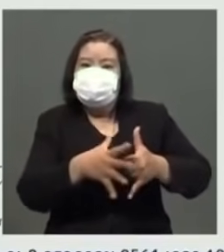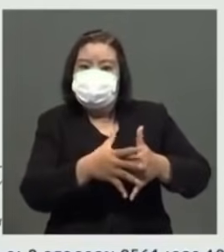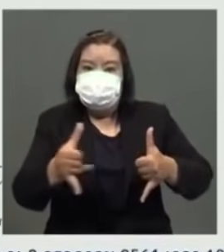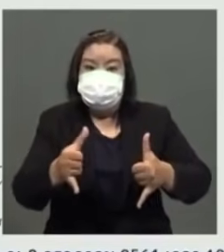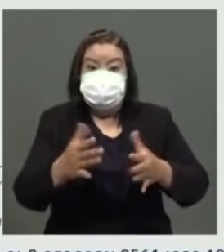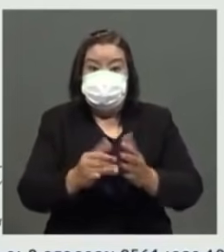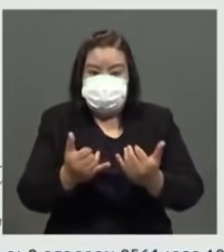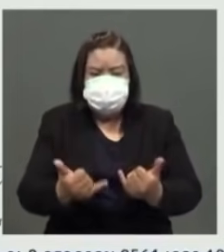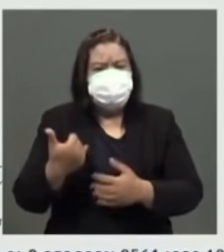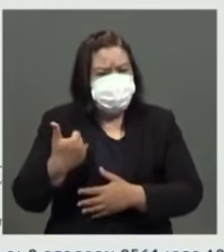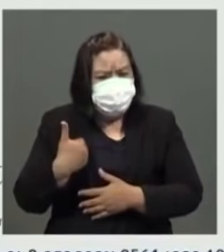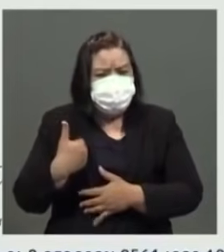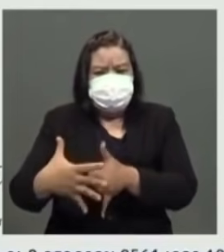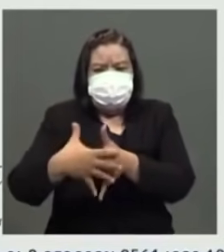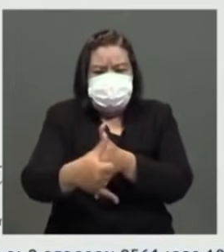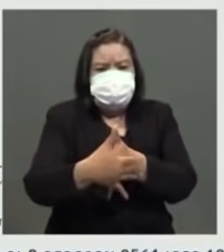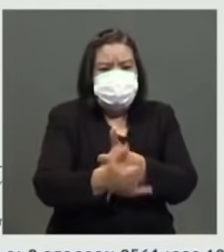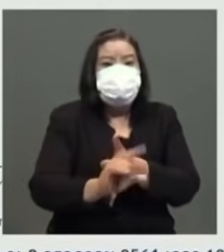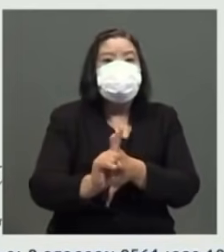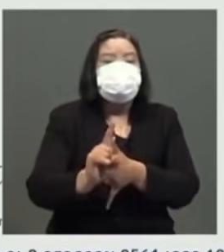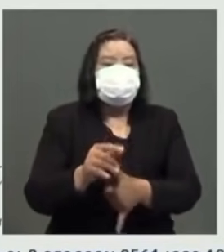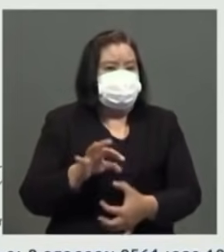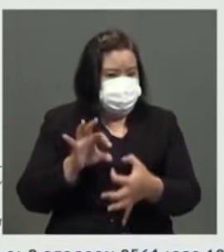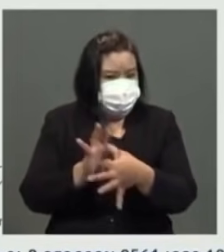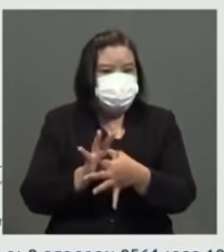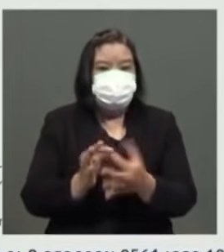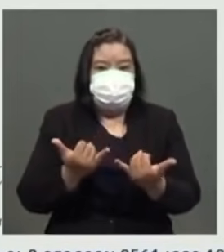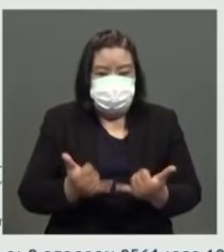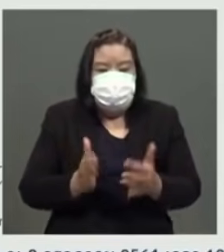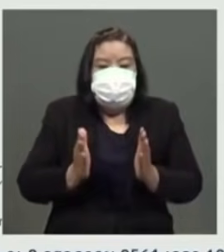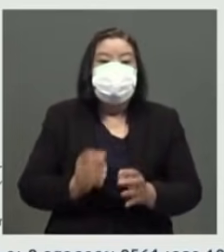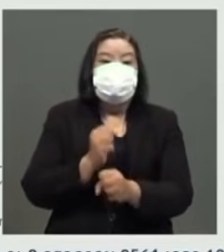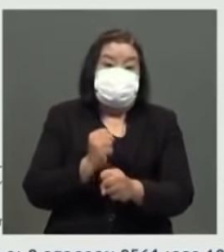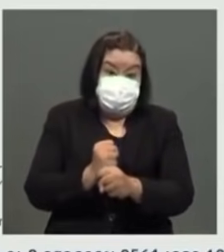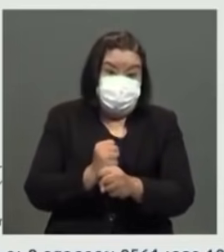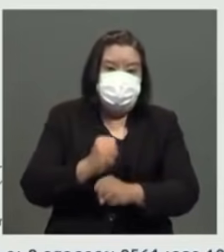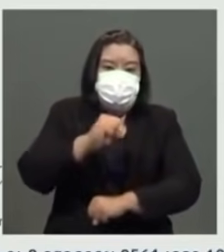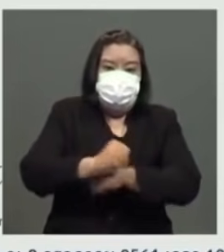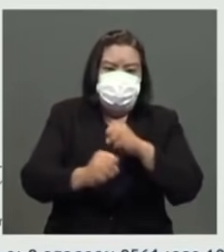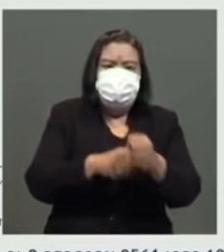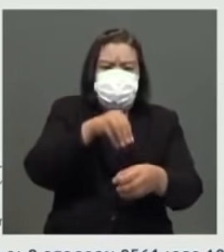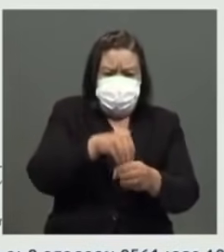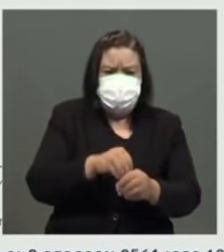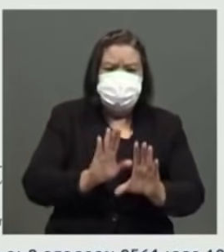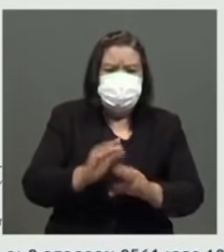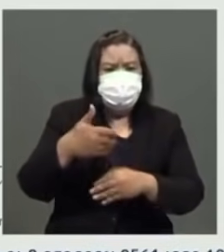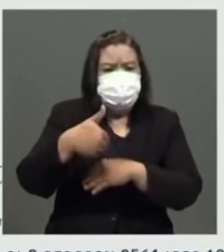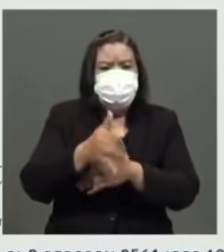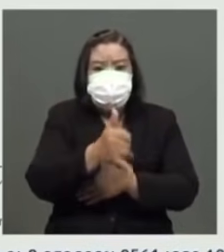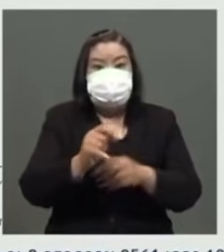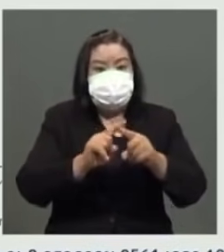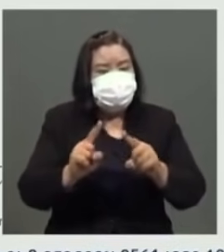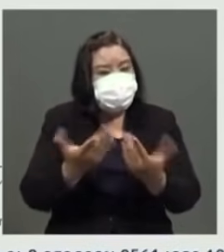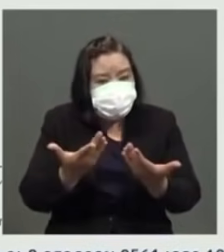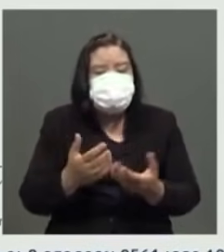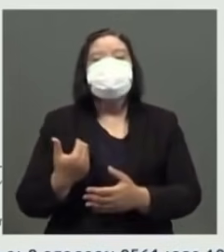อันเนื่องมาจากเรามีมาตรการในการควบคุมแรงงานแต่ขณะเดียวกันแรงงานบางส่วนก็กลับย้ายถิ่น